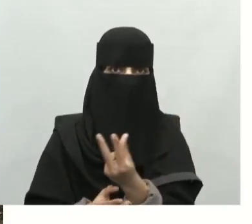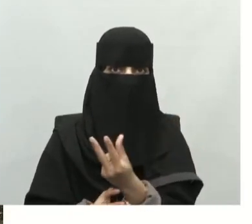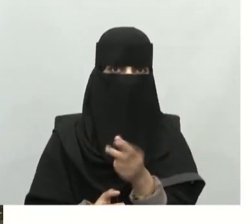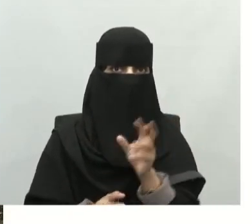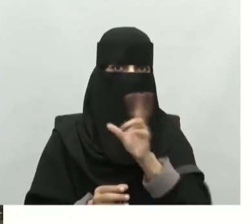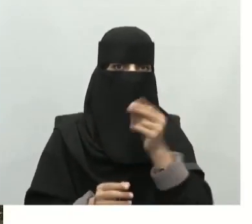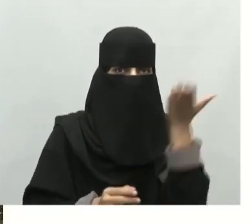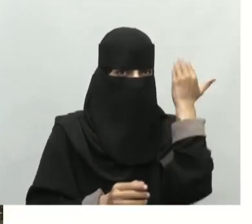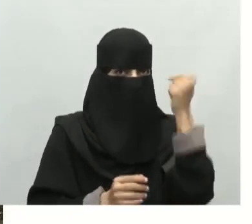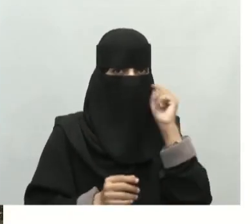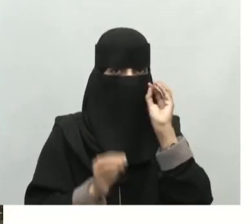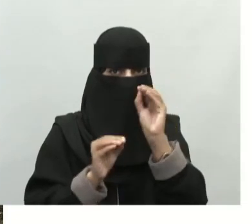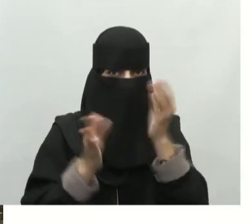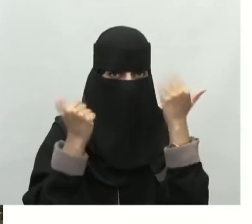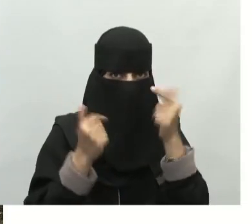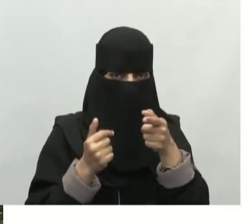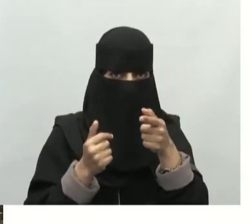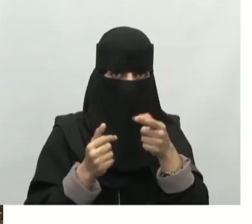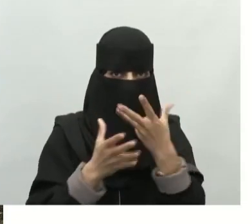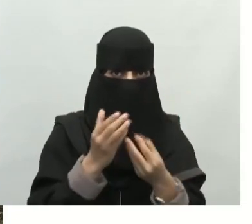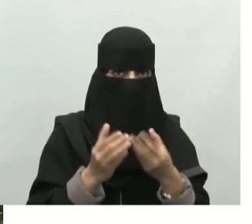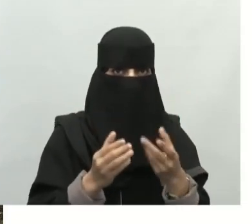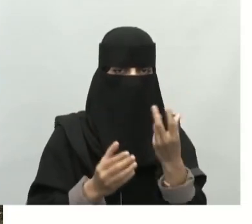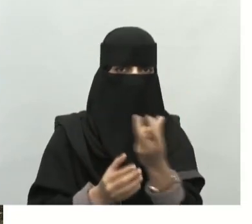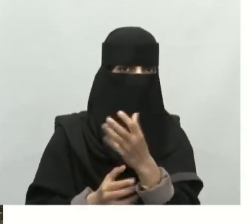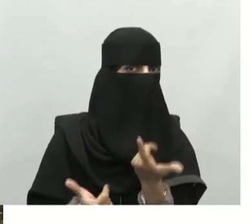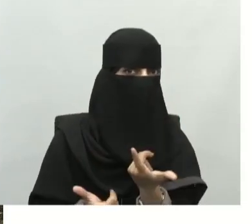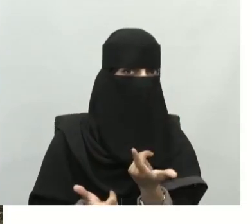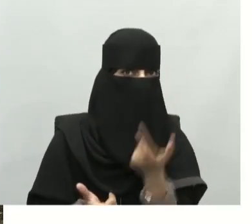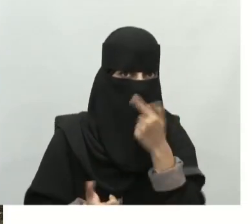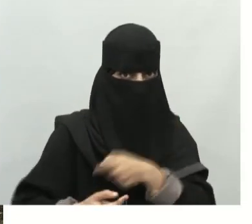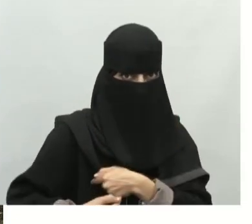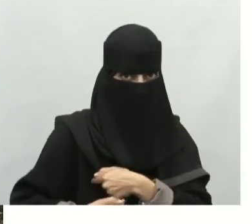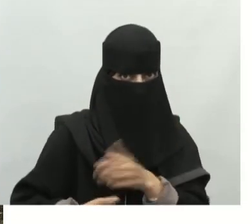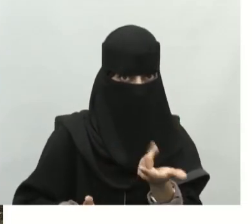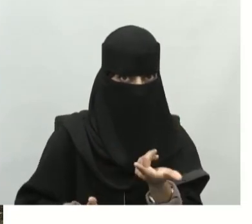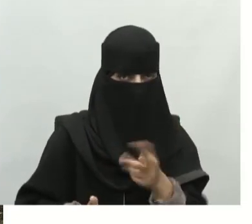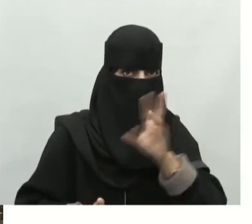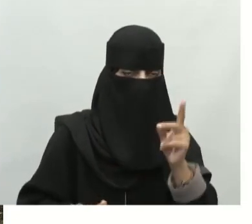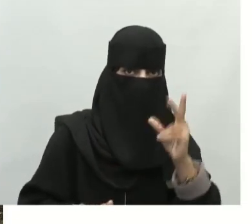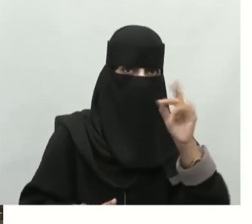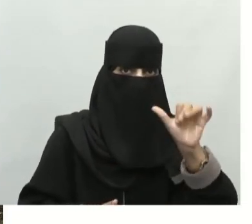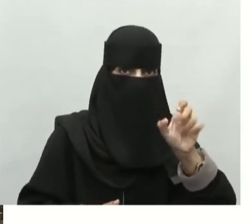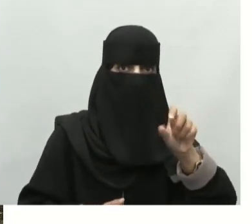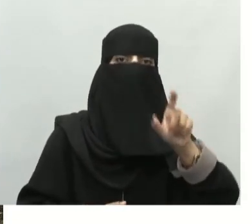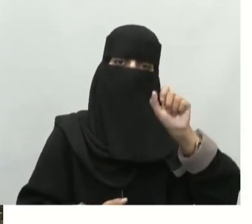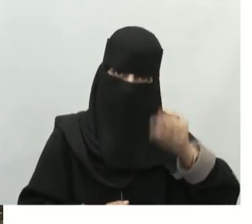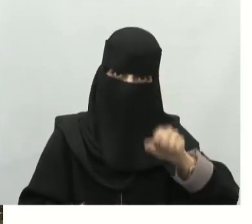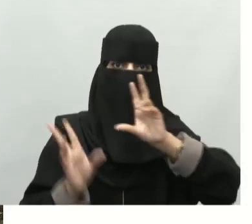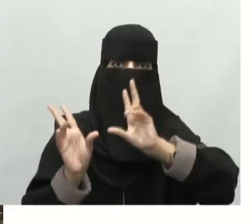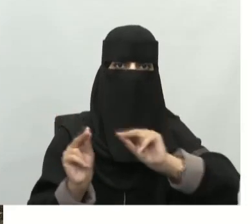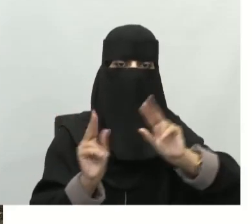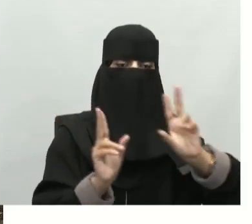من المجموعات السابقه ثديات لا الطيور نعم كذلك الزواحف